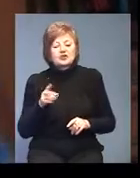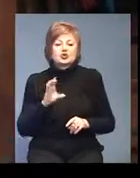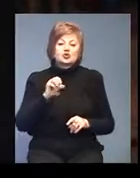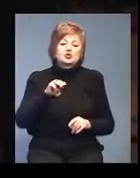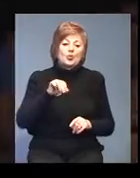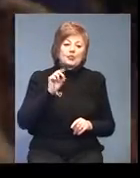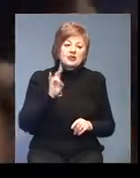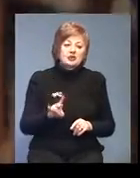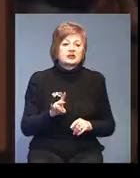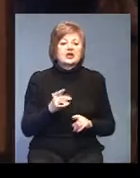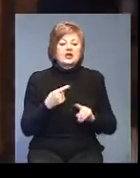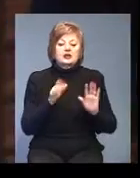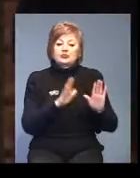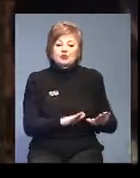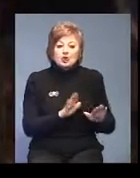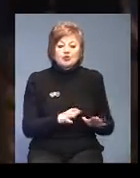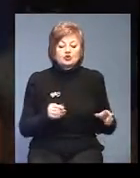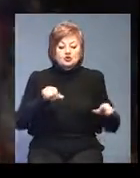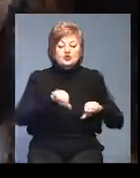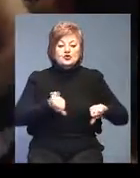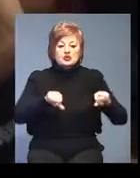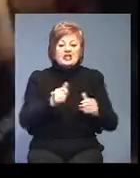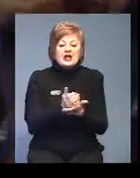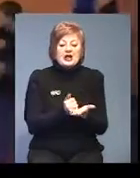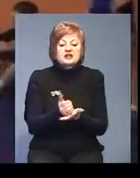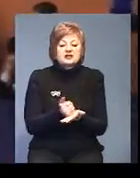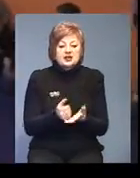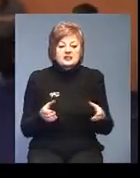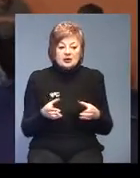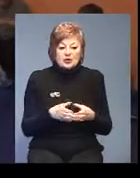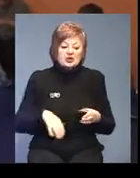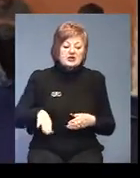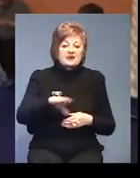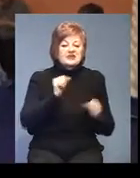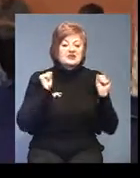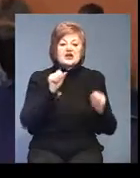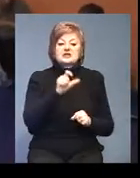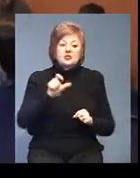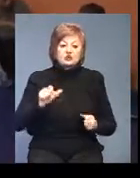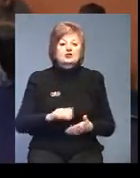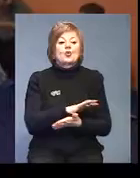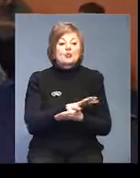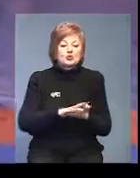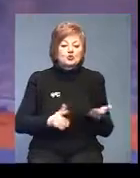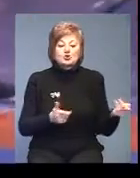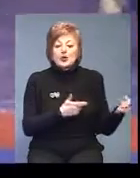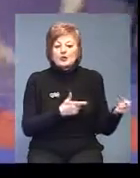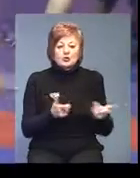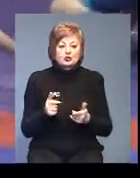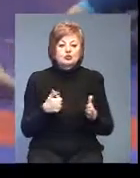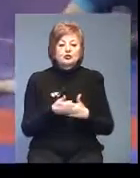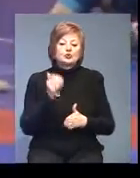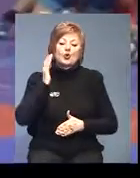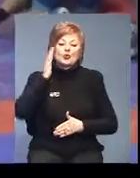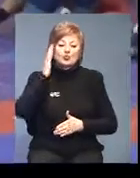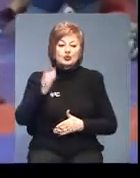і Арзуманян перебуватимуть у складі кандидатської команди. Всі ці спортсмени продовжать підготовку до майбутнього